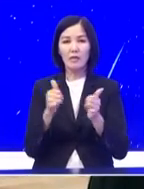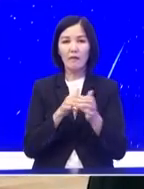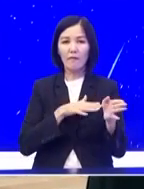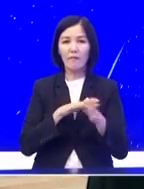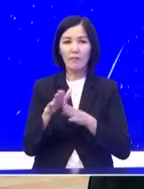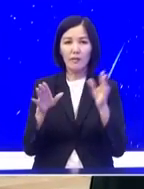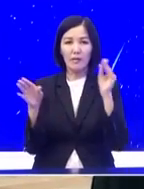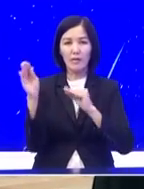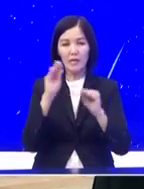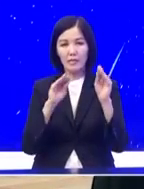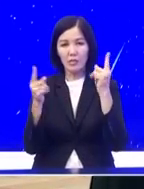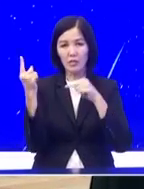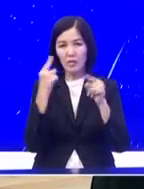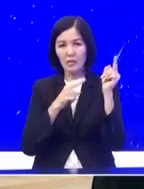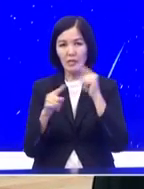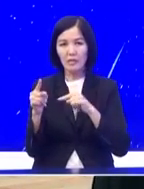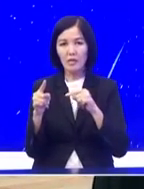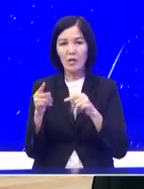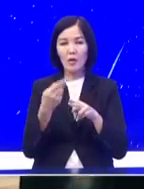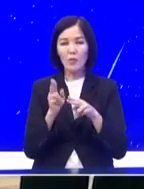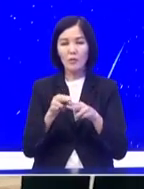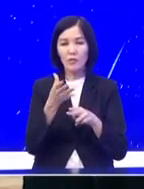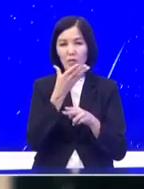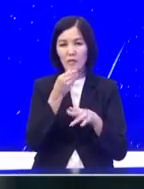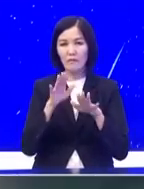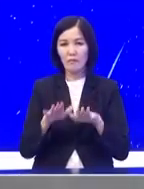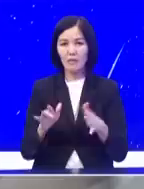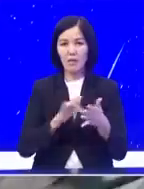красочном дизайнерском решении, стали визитными карточками города.